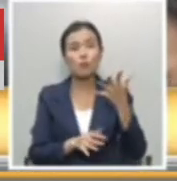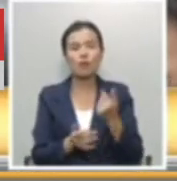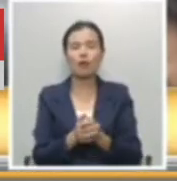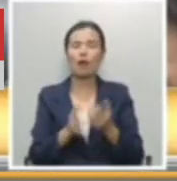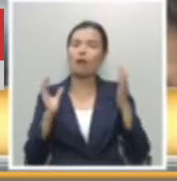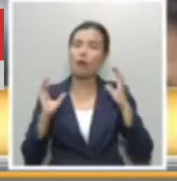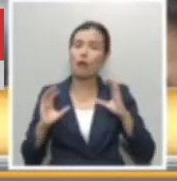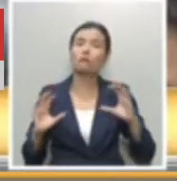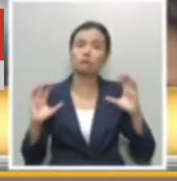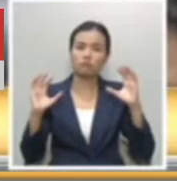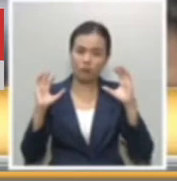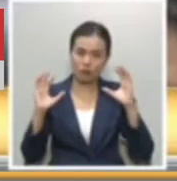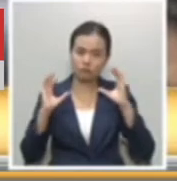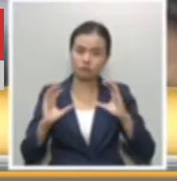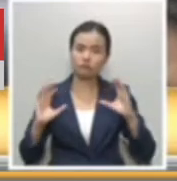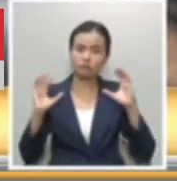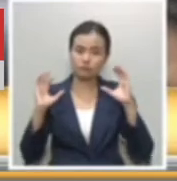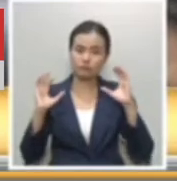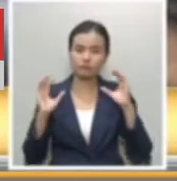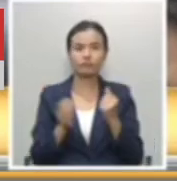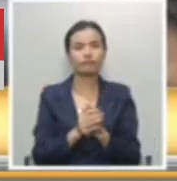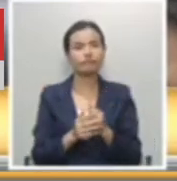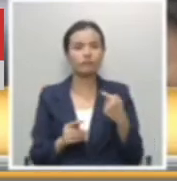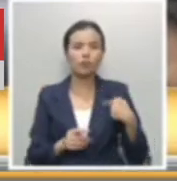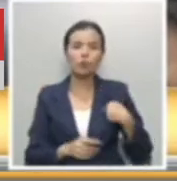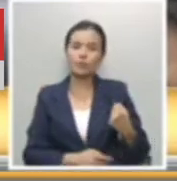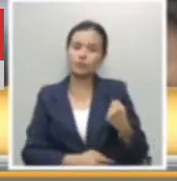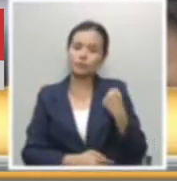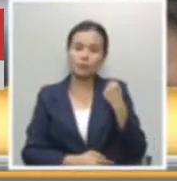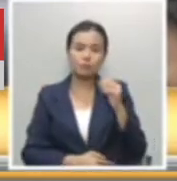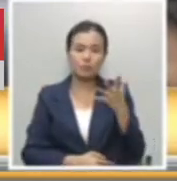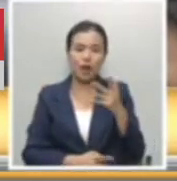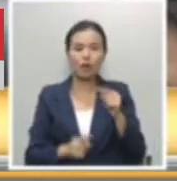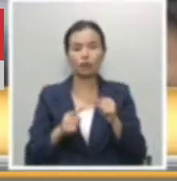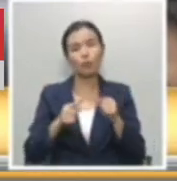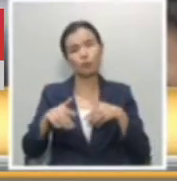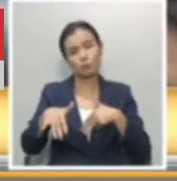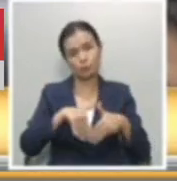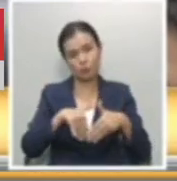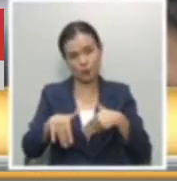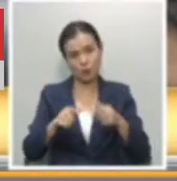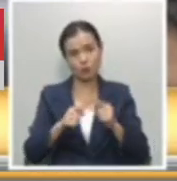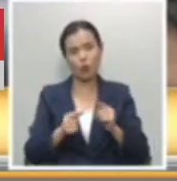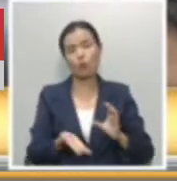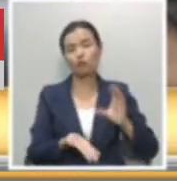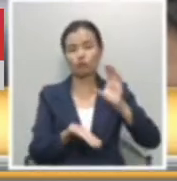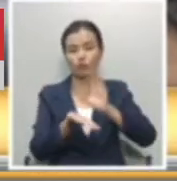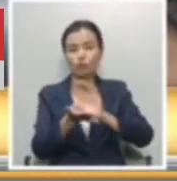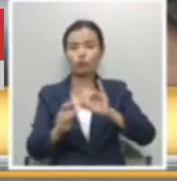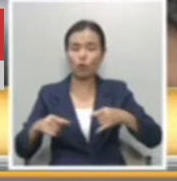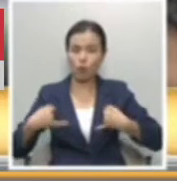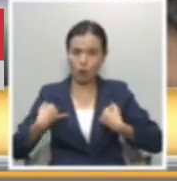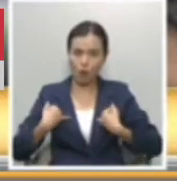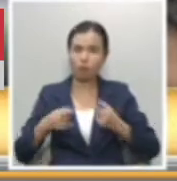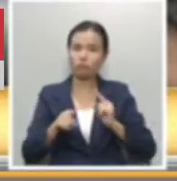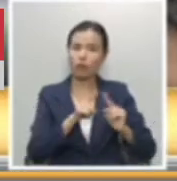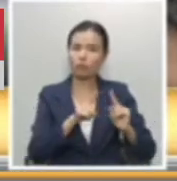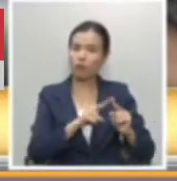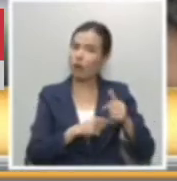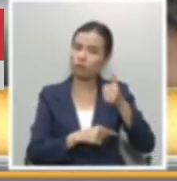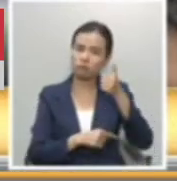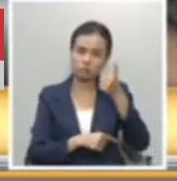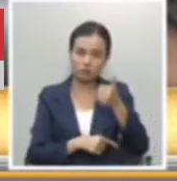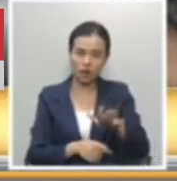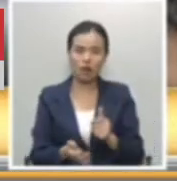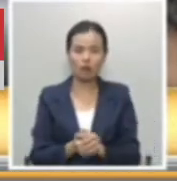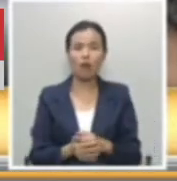ลไม่สามารถสร้างความเชื่อมั่นให้กับพี่น้องประชาชนและก็นักลงทุนได้สาเหตุนะครับ